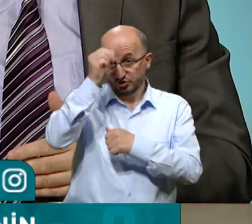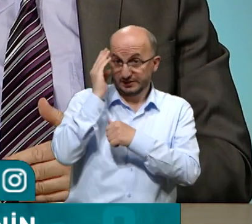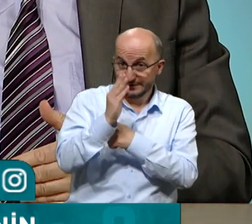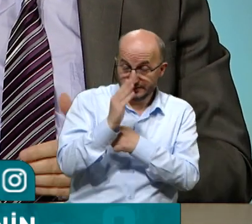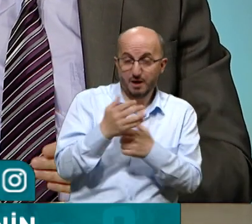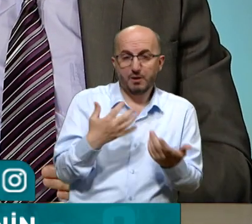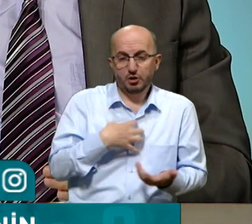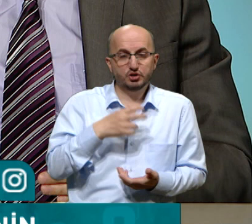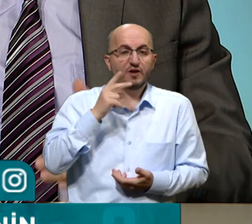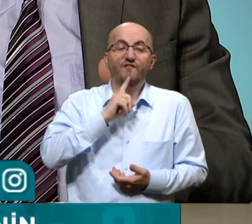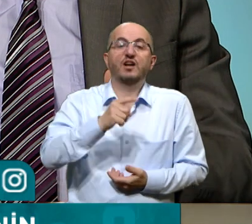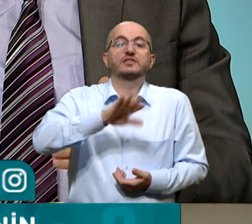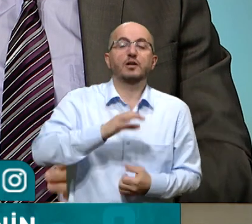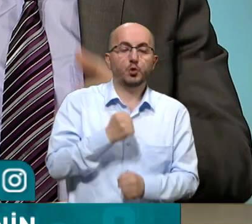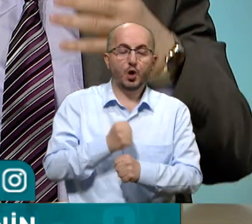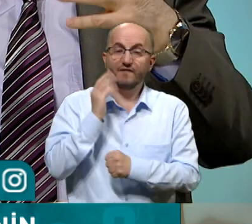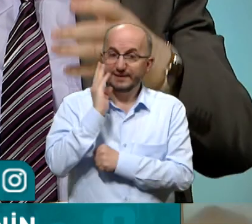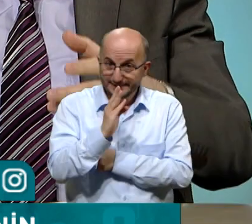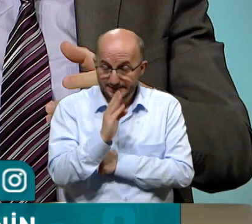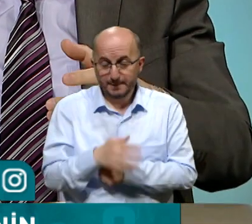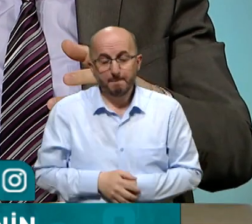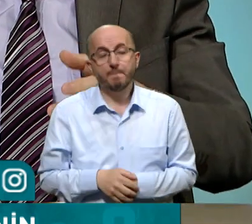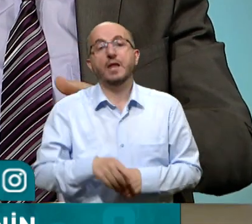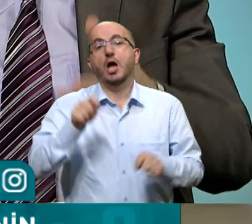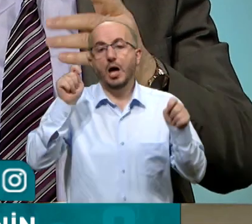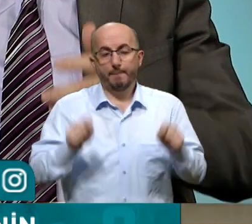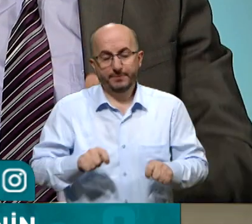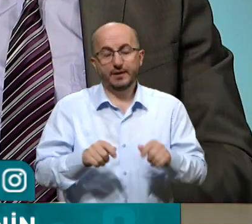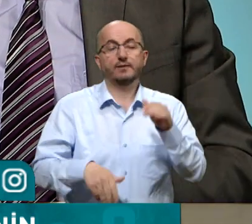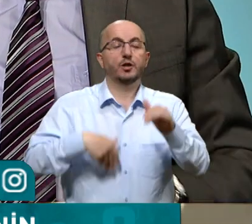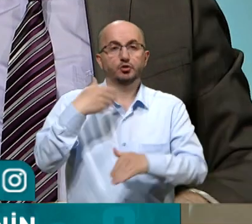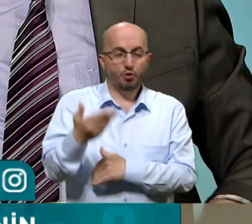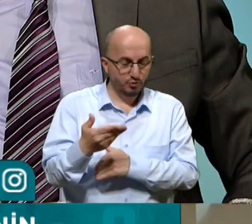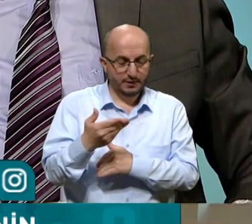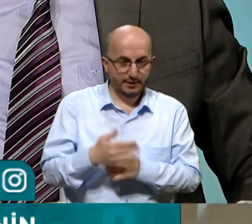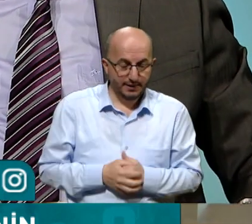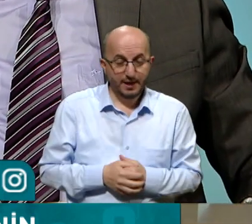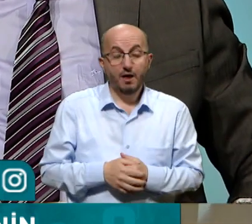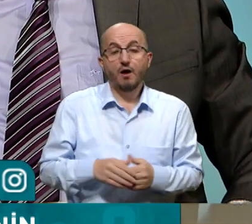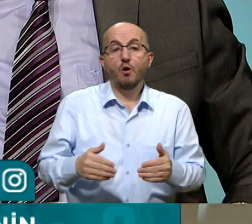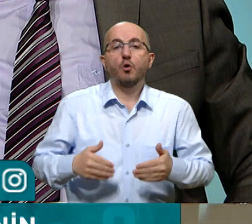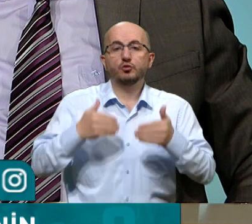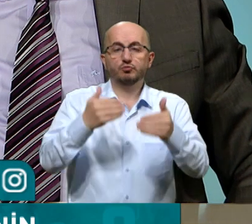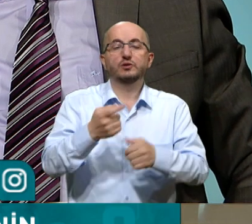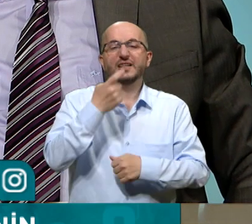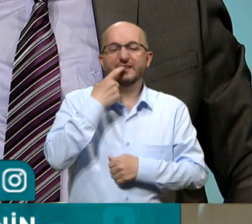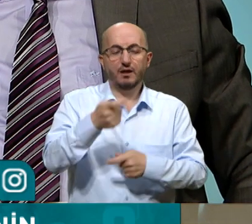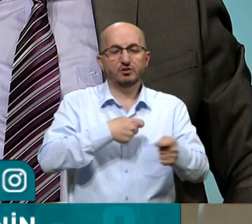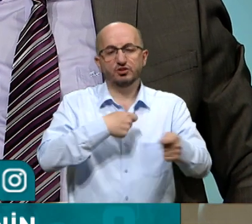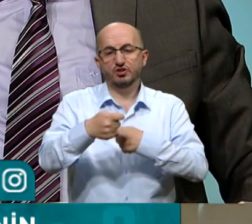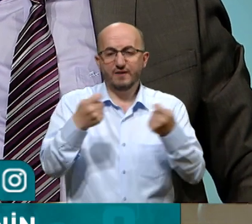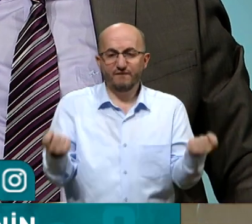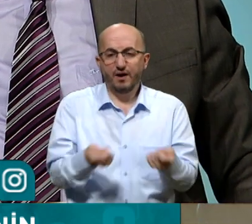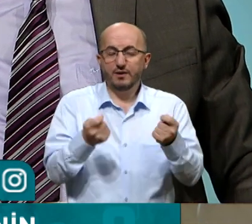gitti Ama harçla kendisine farz görevli gitmişti büyük yaptı yaptıktan sonra önümüzdeki yıllarda ticari